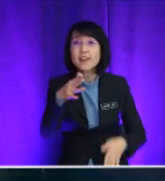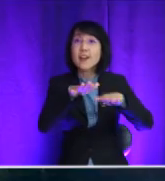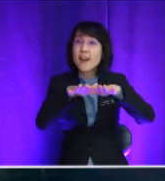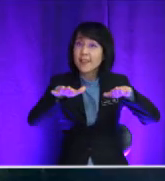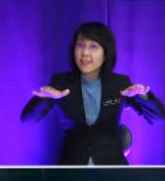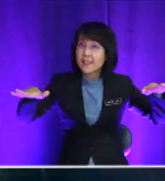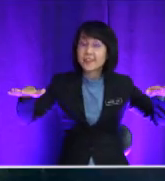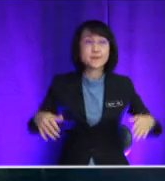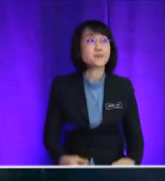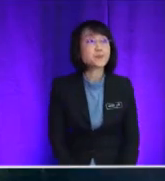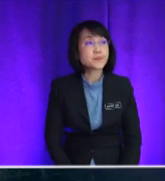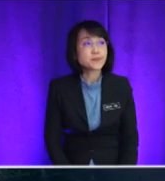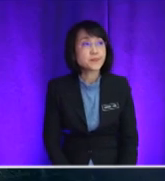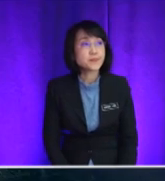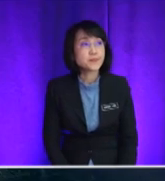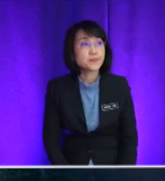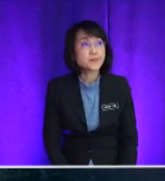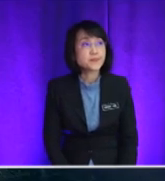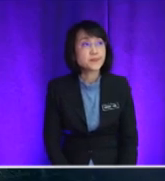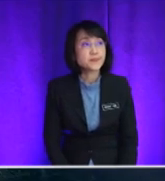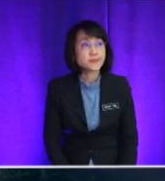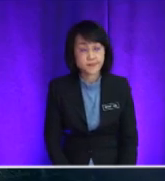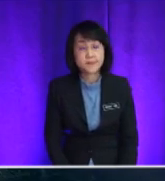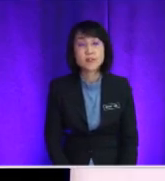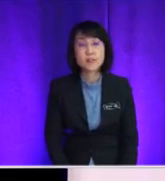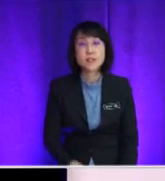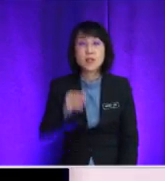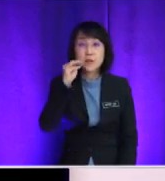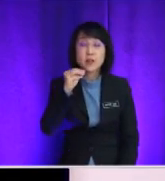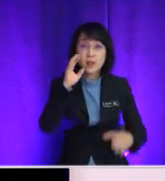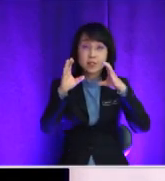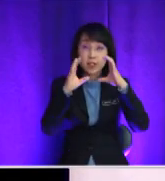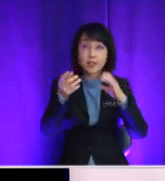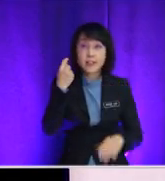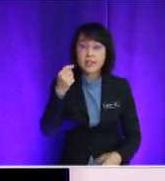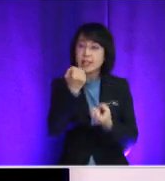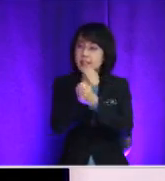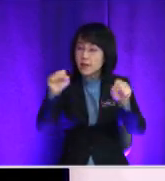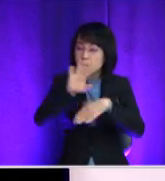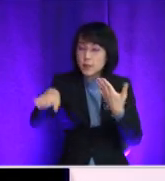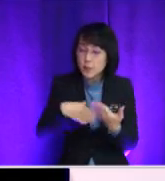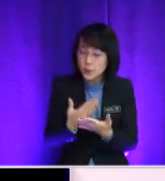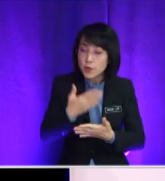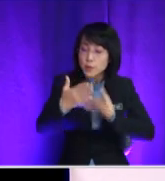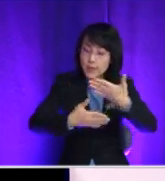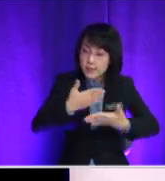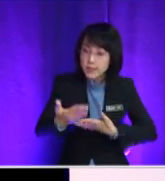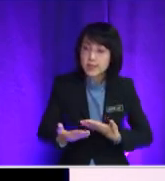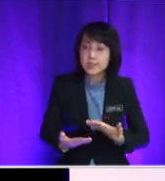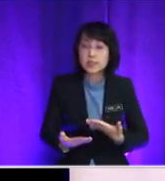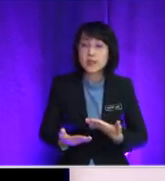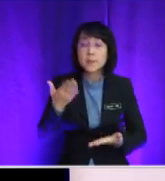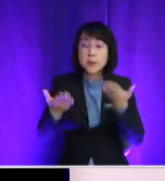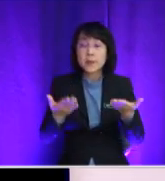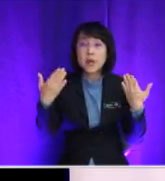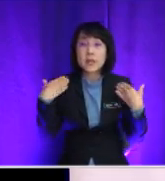kalau kita buat macam yang Mirah juga tadi kita buat semua proses tuh selepas habis mungkin ada bahagia